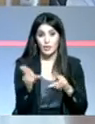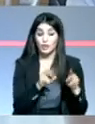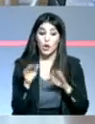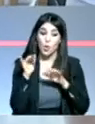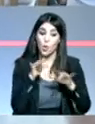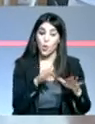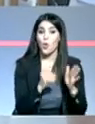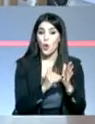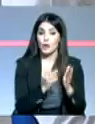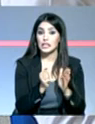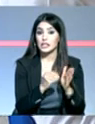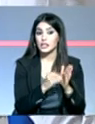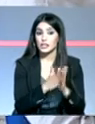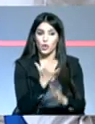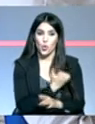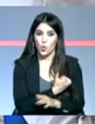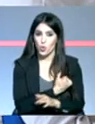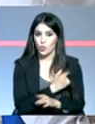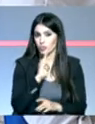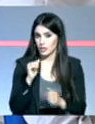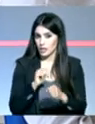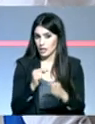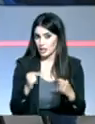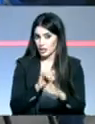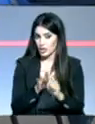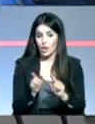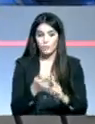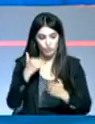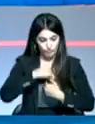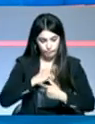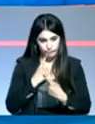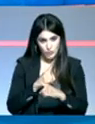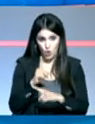والإقبال بكثافة على التلقيح المضاد لفيروس كورونا لاكتساب المناعة الجماعية.